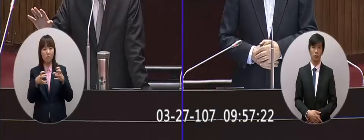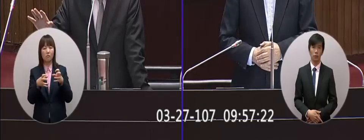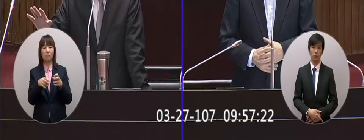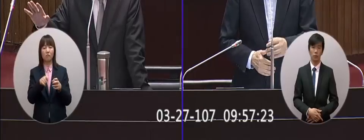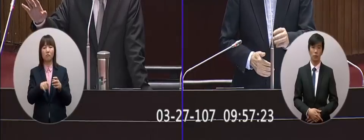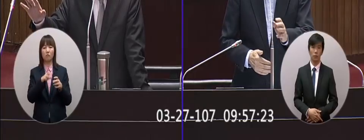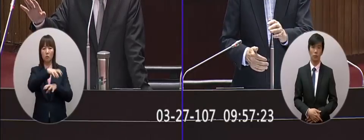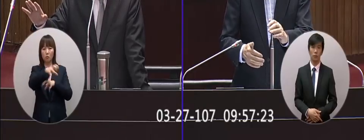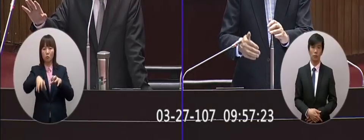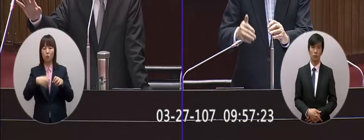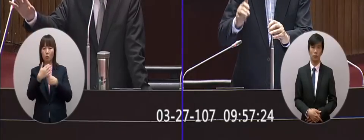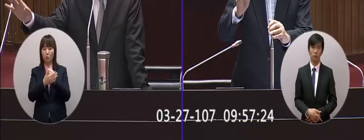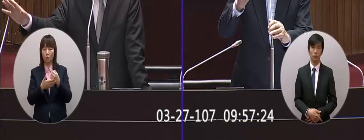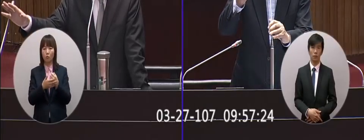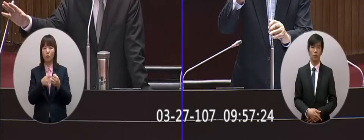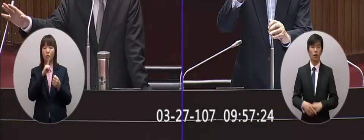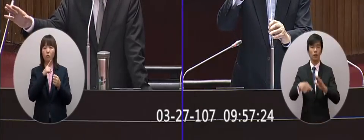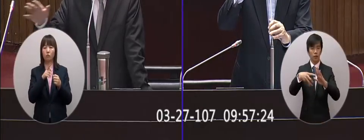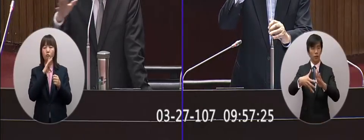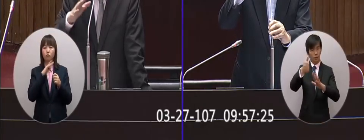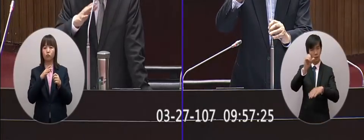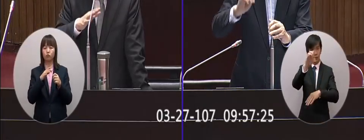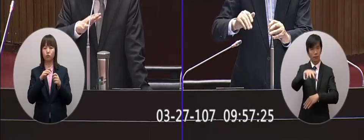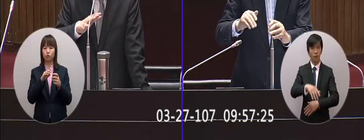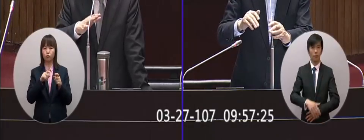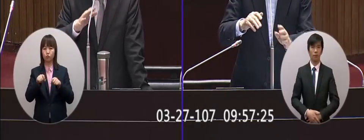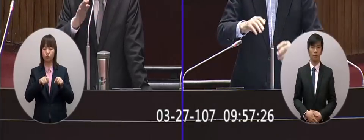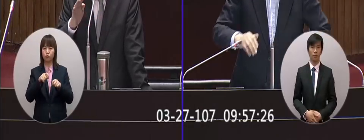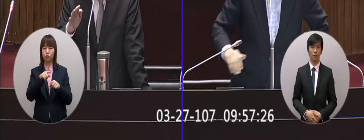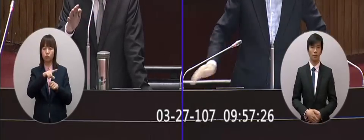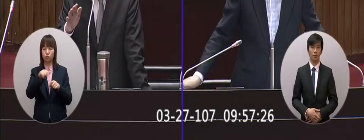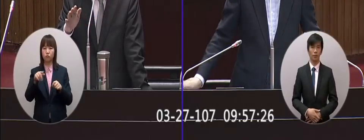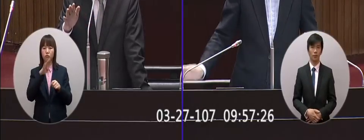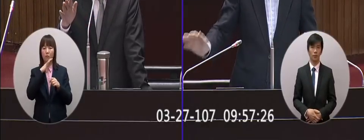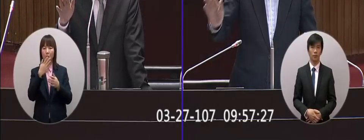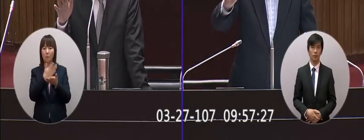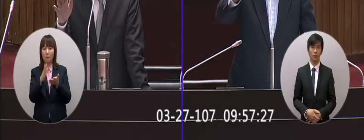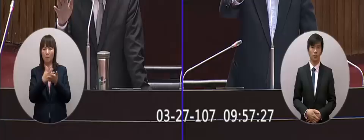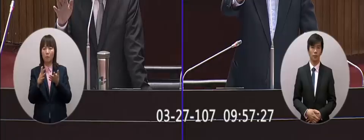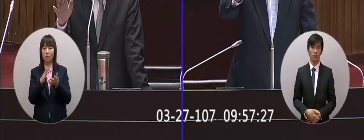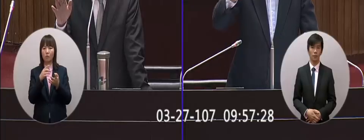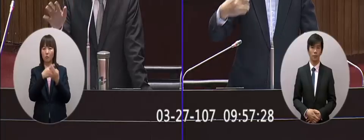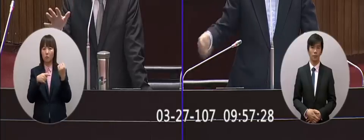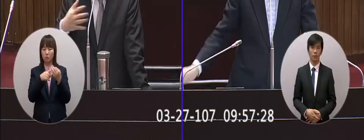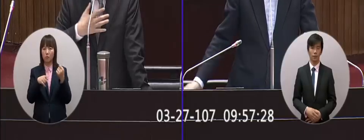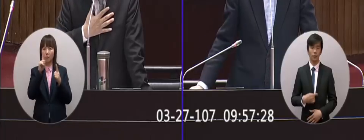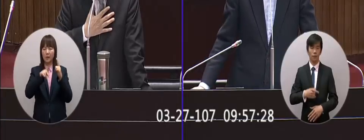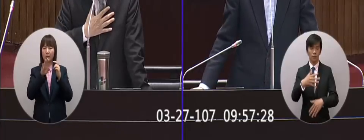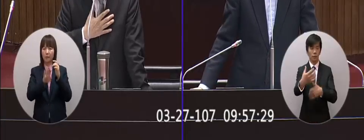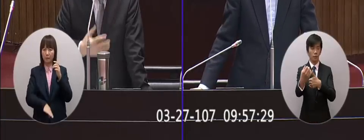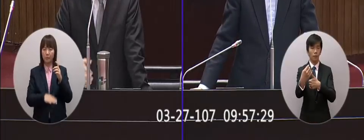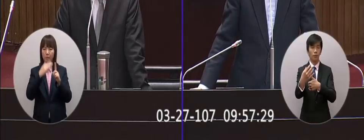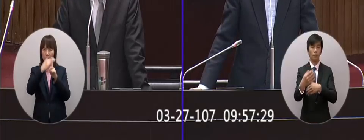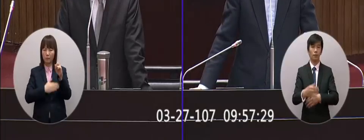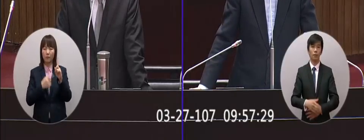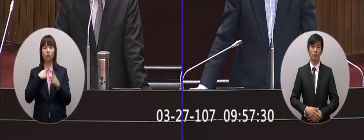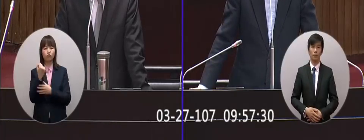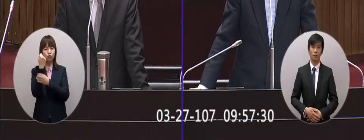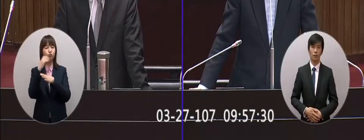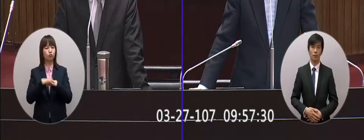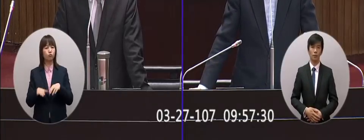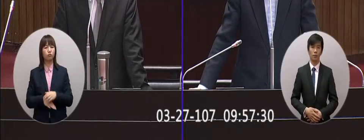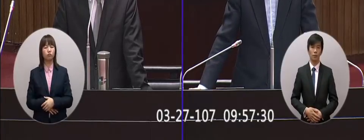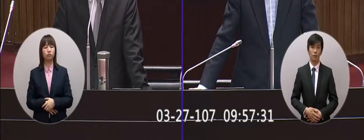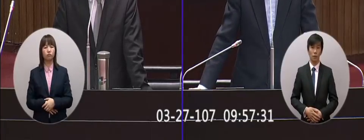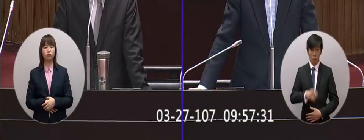个环保捕抓寿司， 你我在这个 方面、所以它排放量会比较低，所以我会支持。嘿， 你